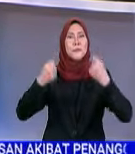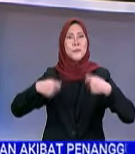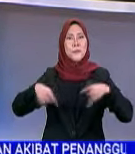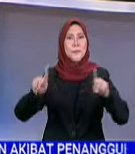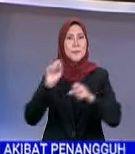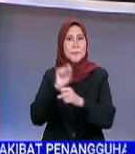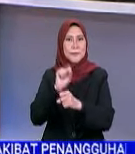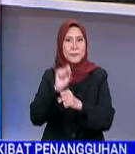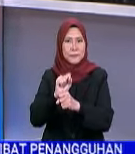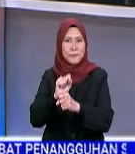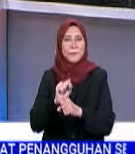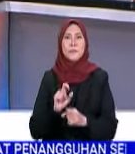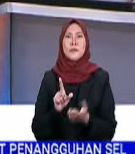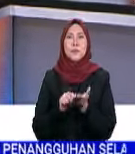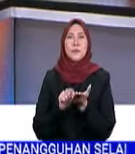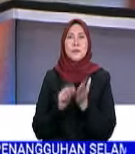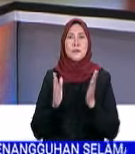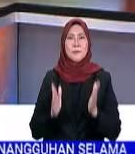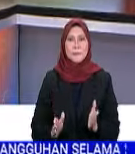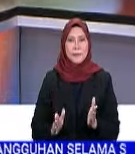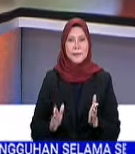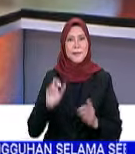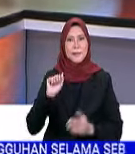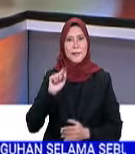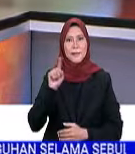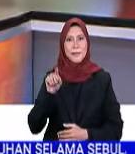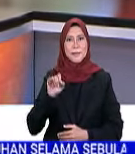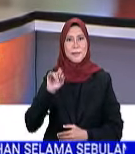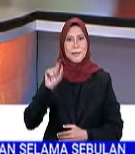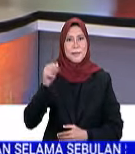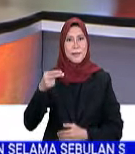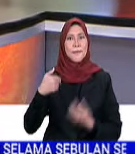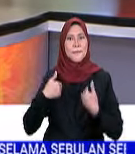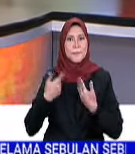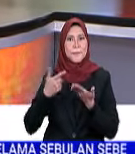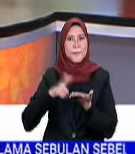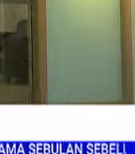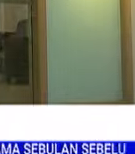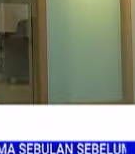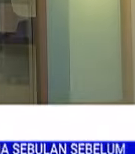peluang pekerjaan. Wartawan Nur Azizah Rahman ada butirannya.